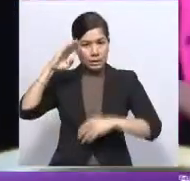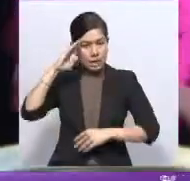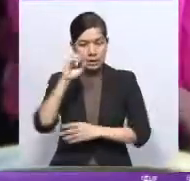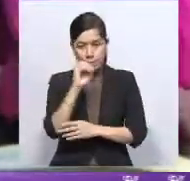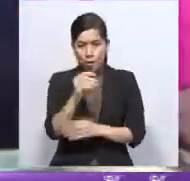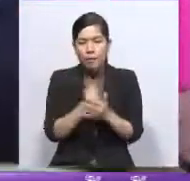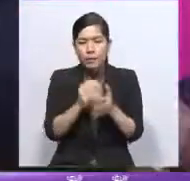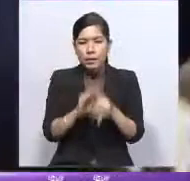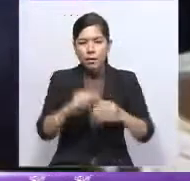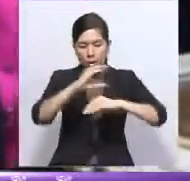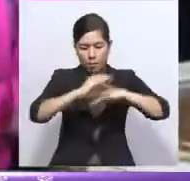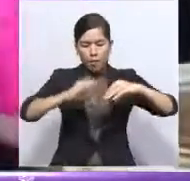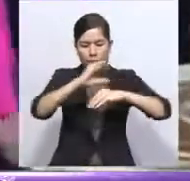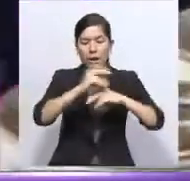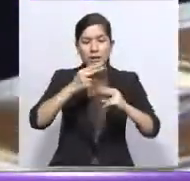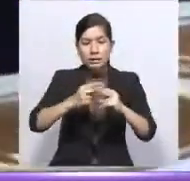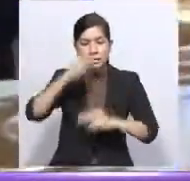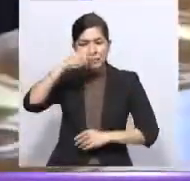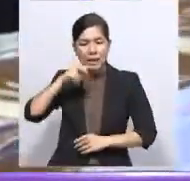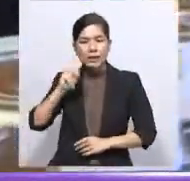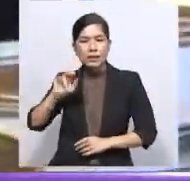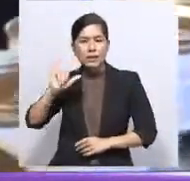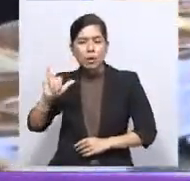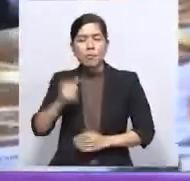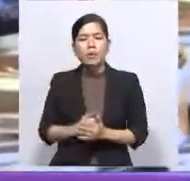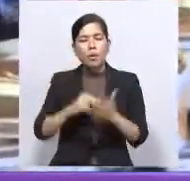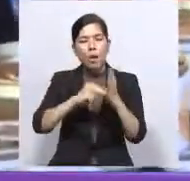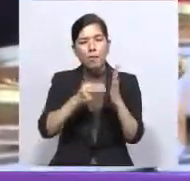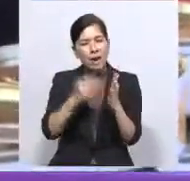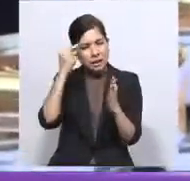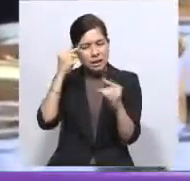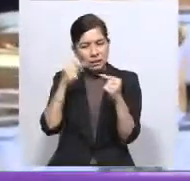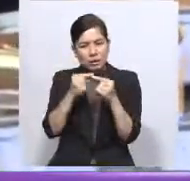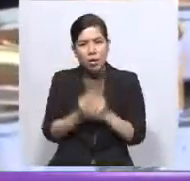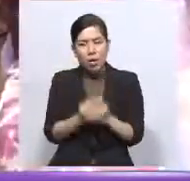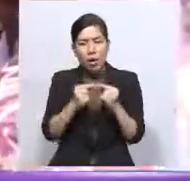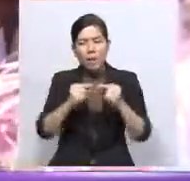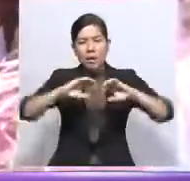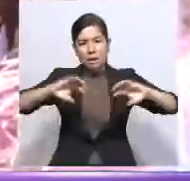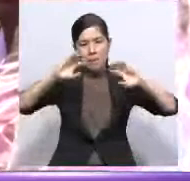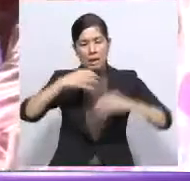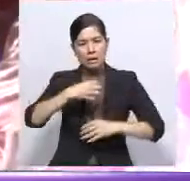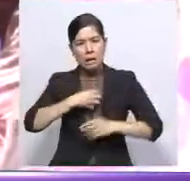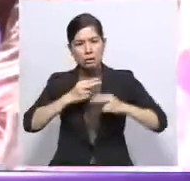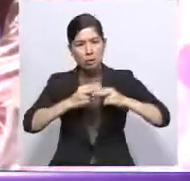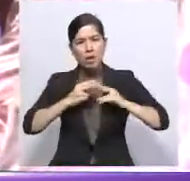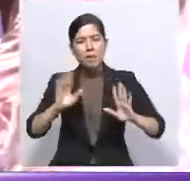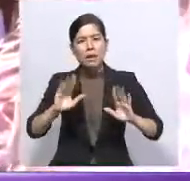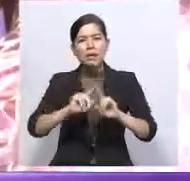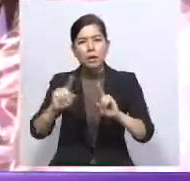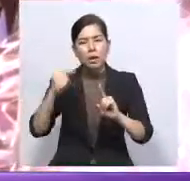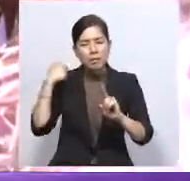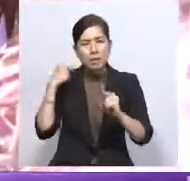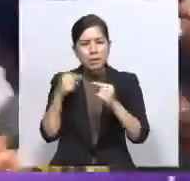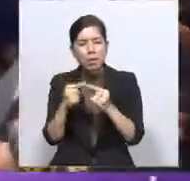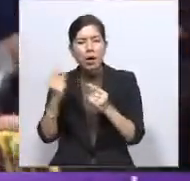ำว่าโครงการไทยนิยมยั่งยืนไม่ใช่นโยบายทางการเมืองและที่ต้องจัดทีมลงพื้นที่กว่า 7,000 ทีมเพื่อไปรับฟังปัญหาอุปสร